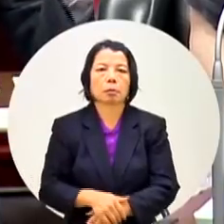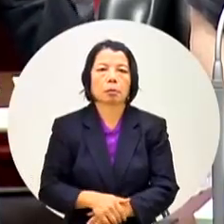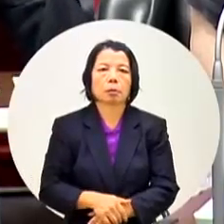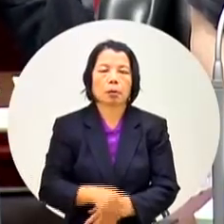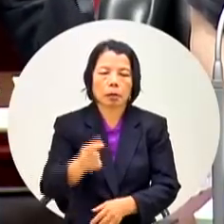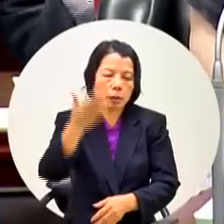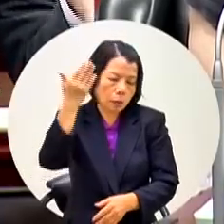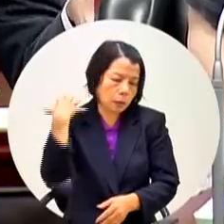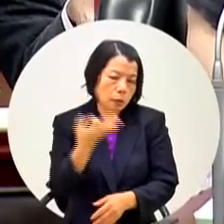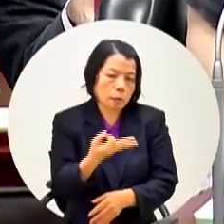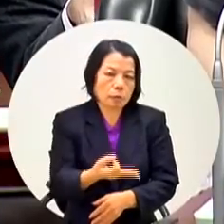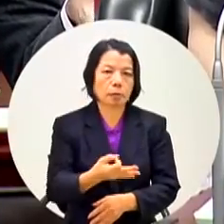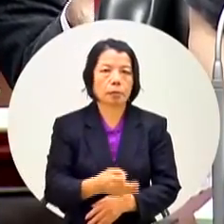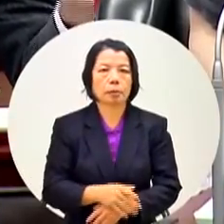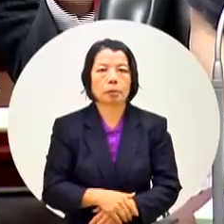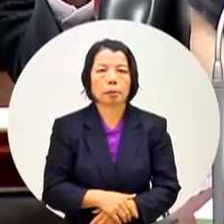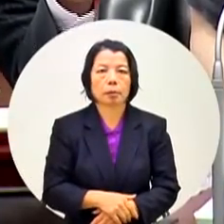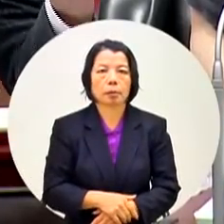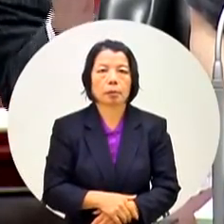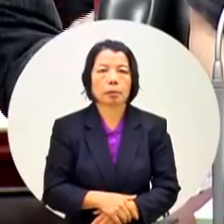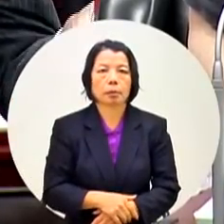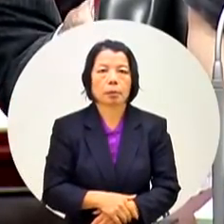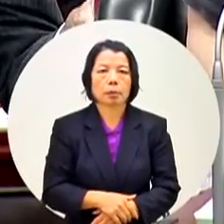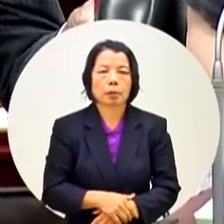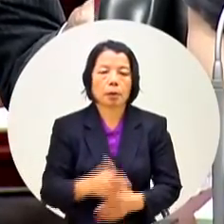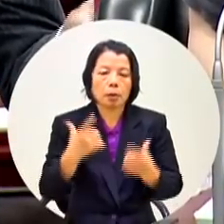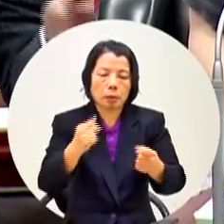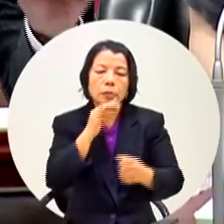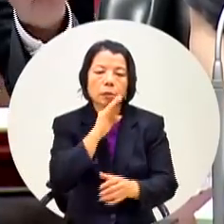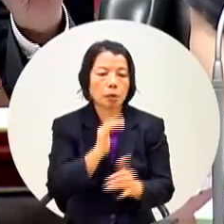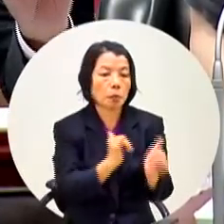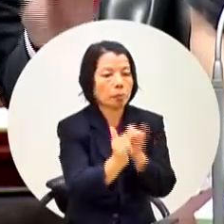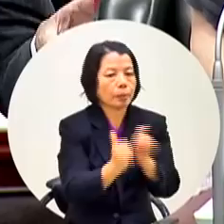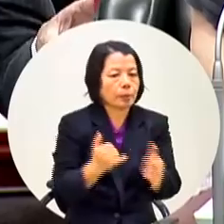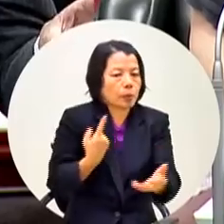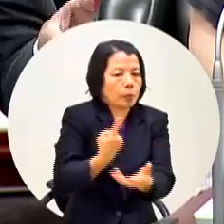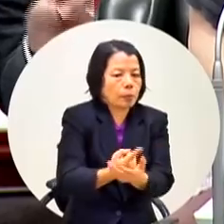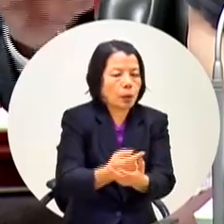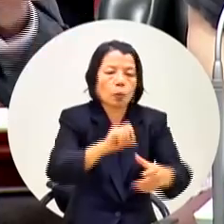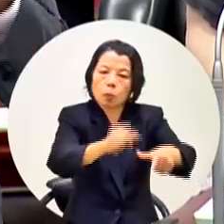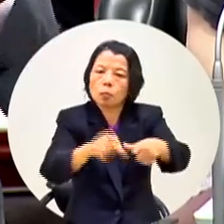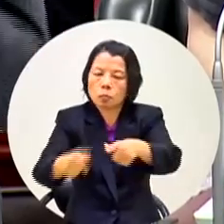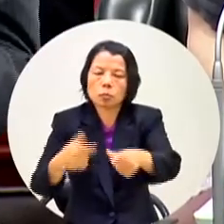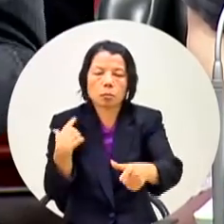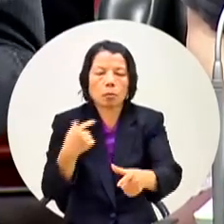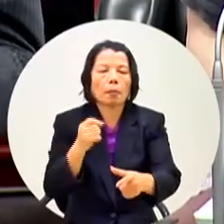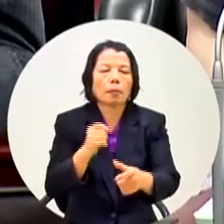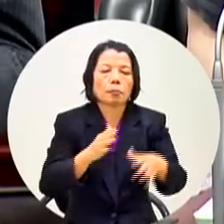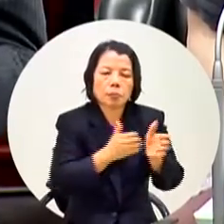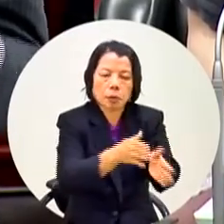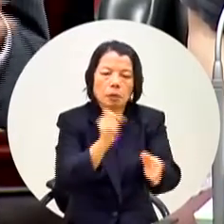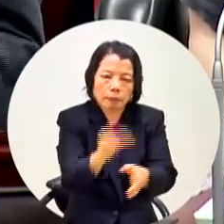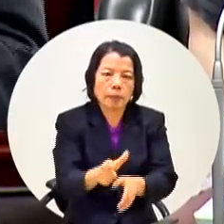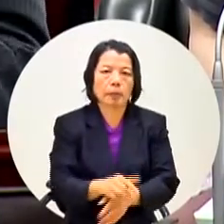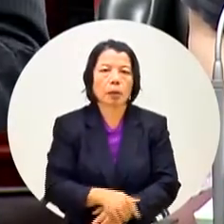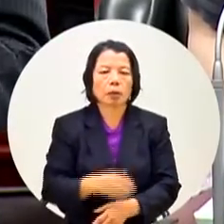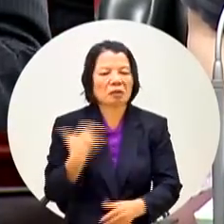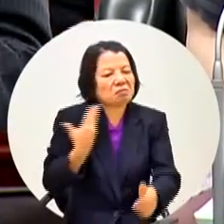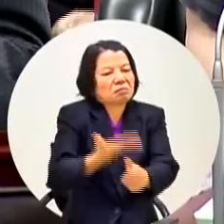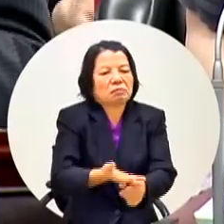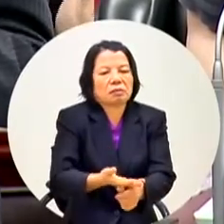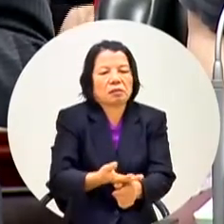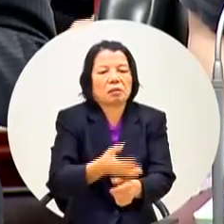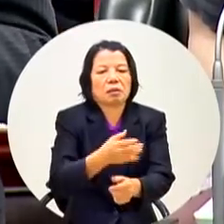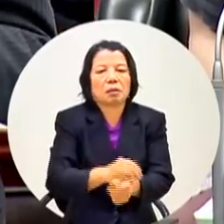时是本来是民间参与，要由民间来买车，那后来因为发包不顺，所以说改成政府自办。那政府自办的